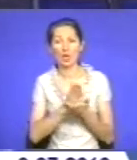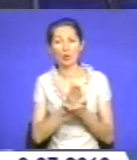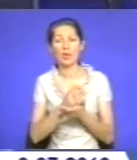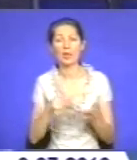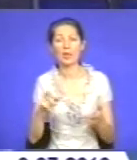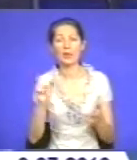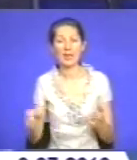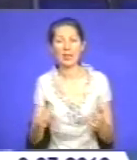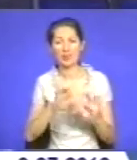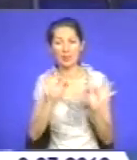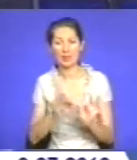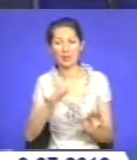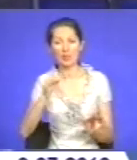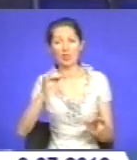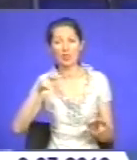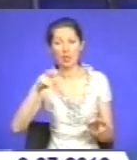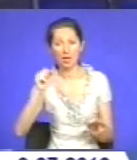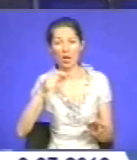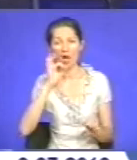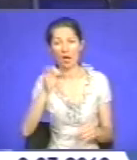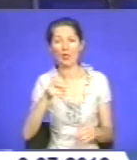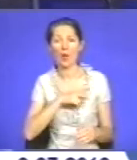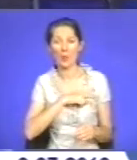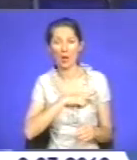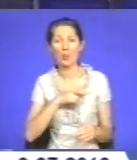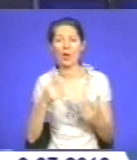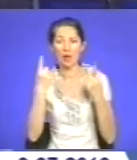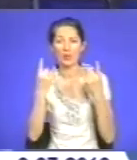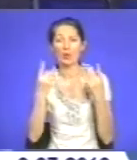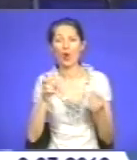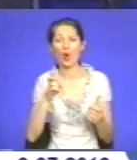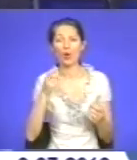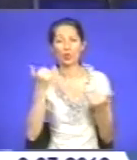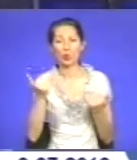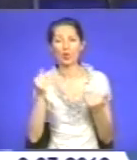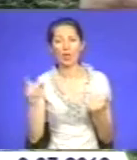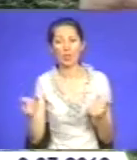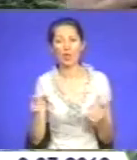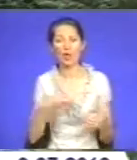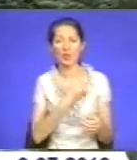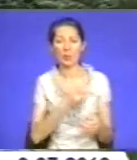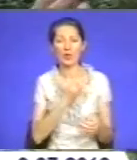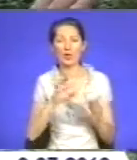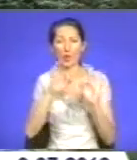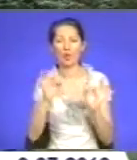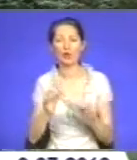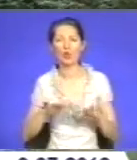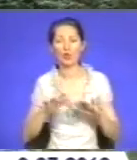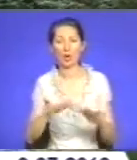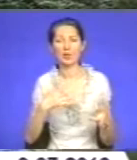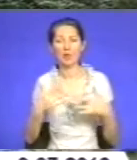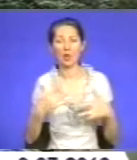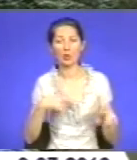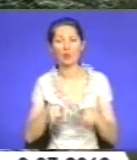зазначає, премія видатного сучасника стимулюватиме творчу діяльність акторів та режисерів. Відзначення імені